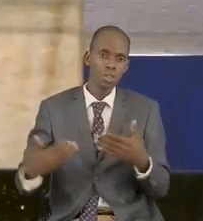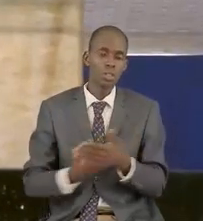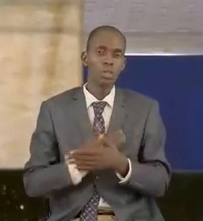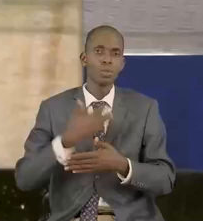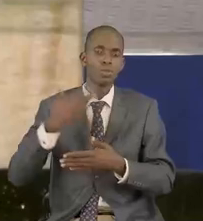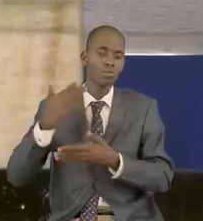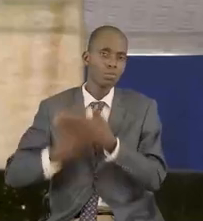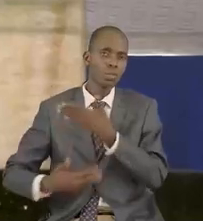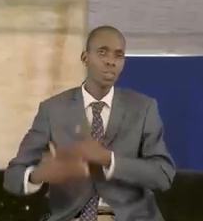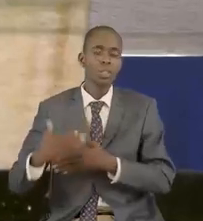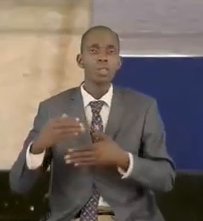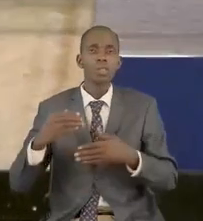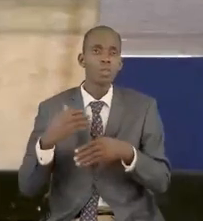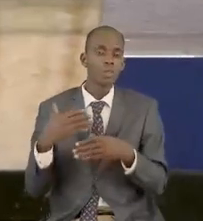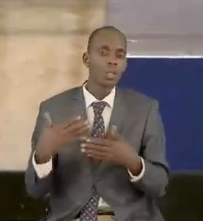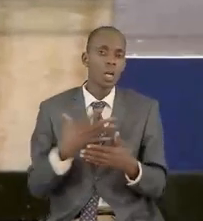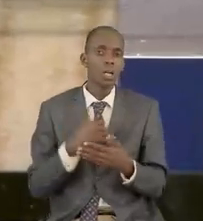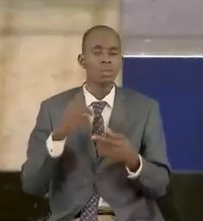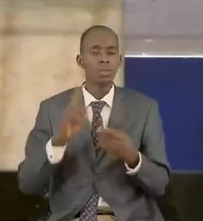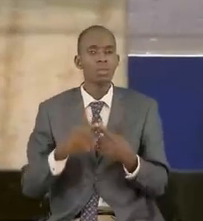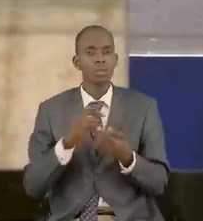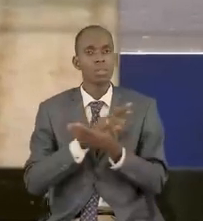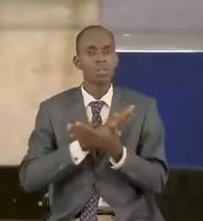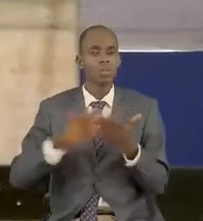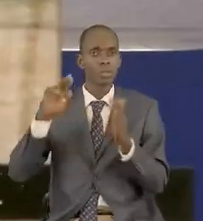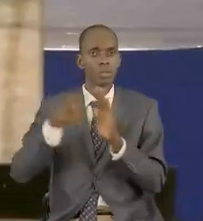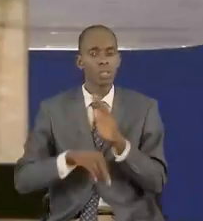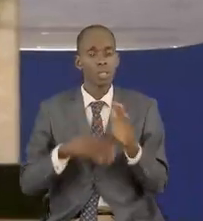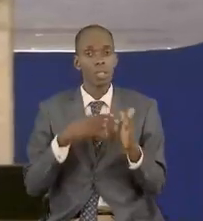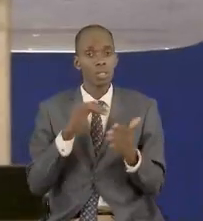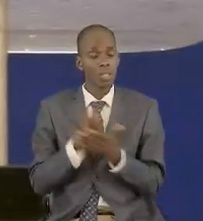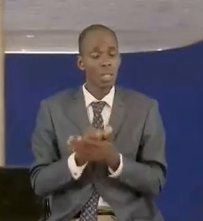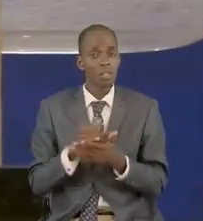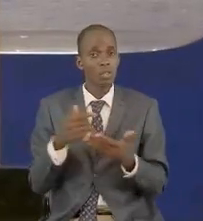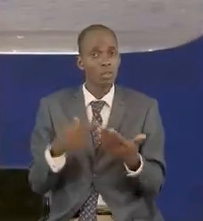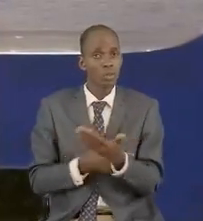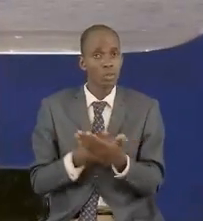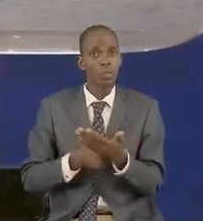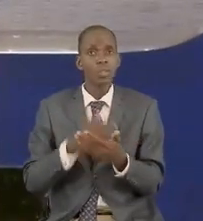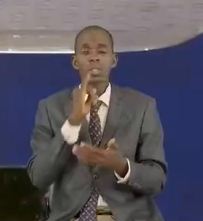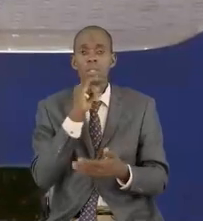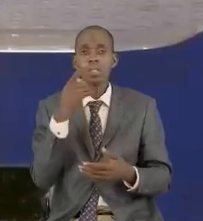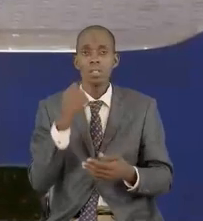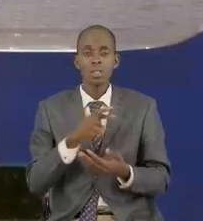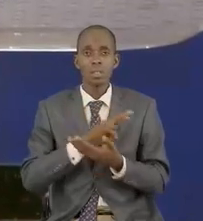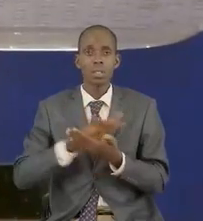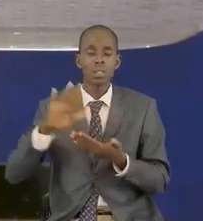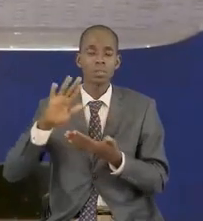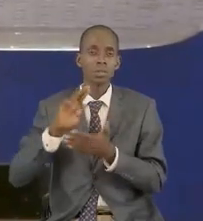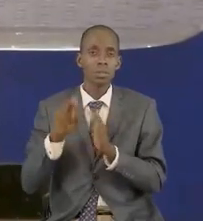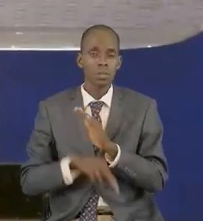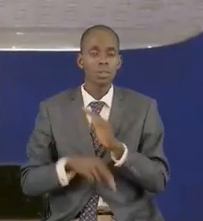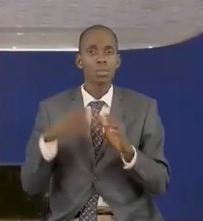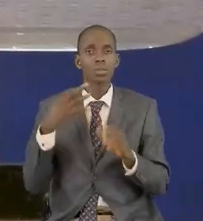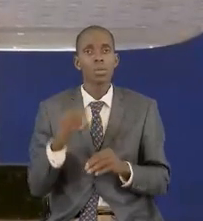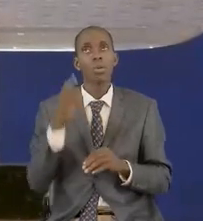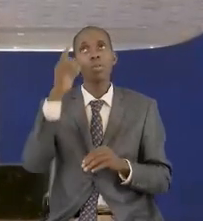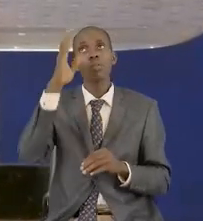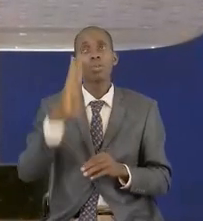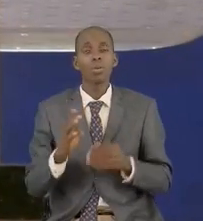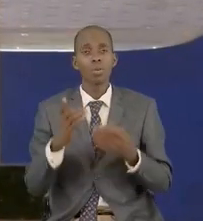justice cet évangile et la justice de Dieu qui